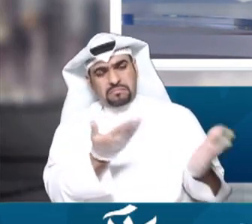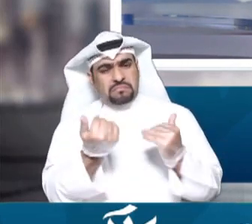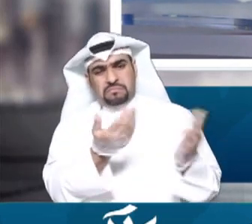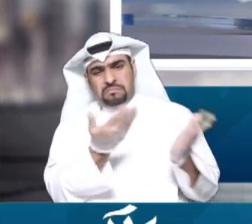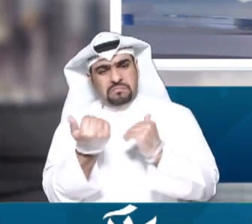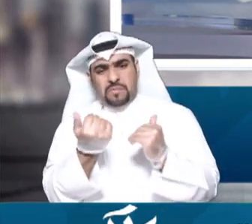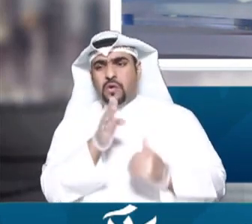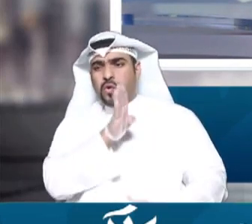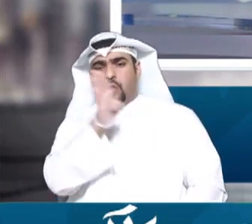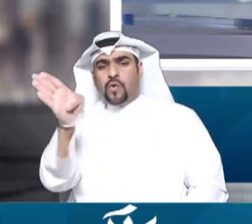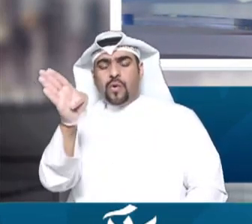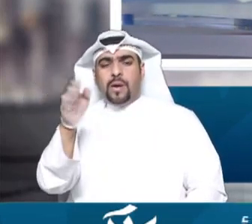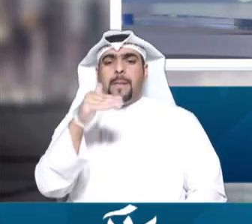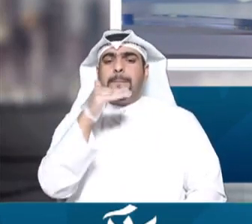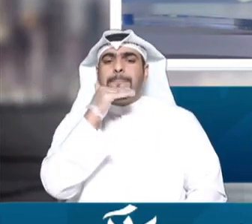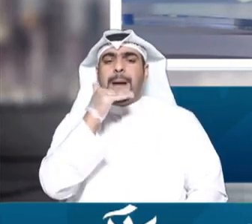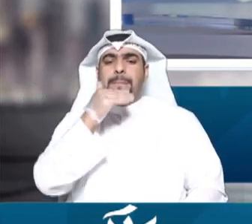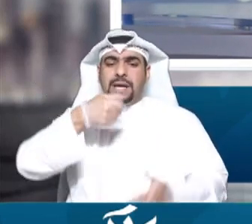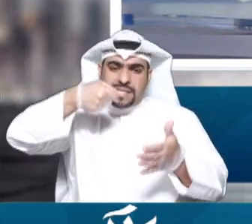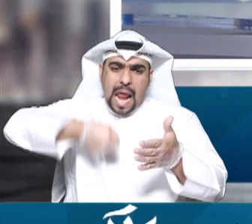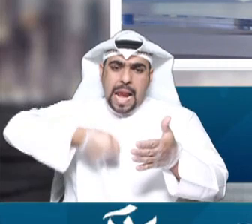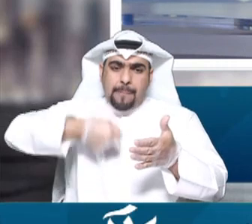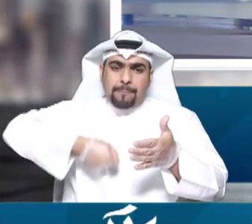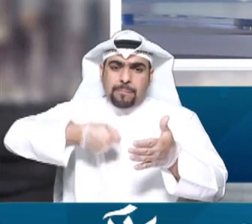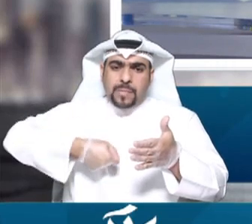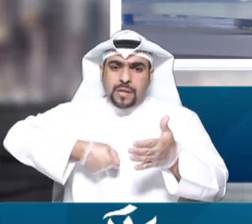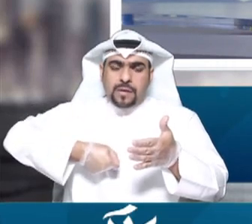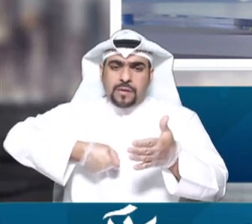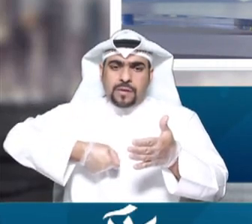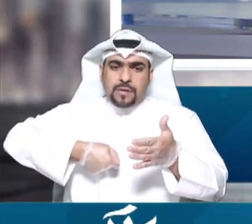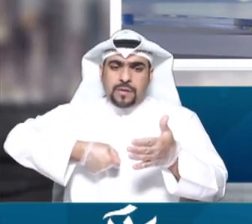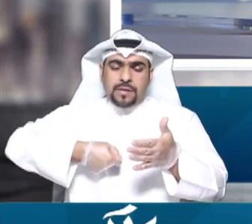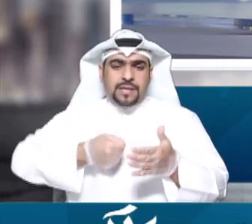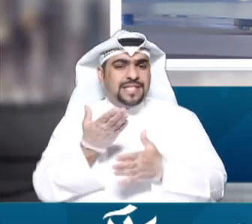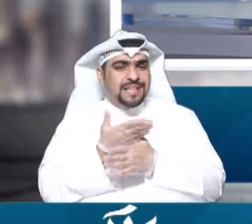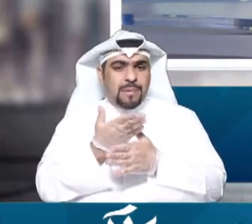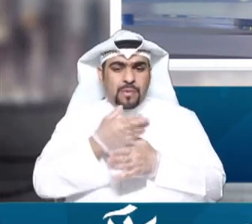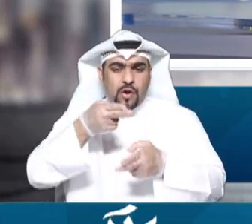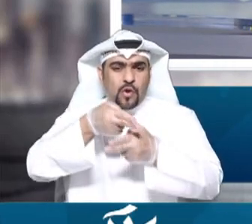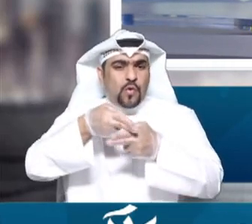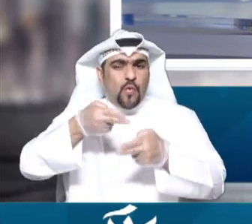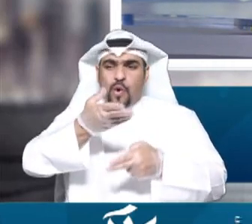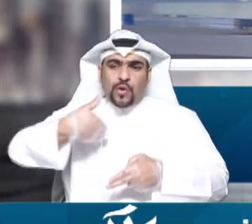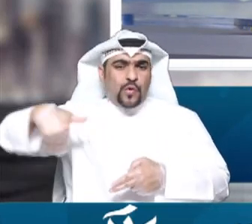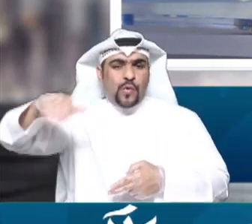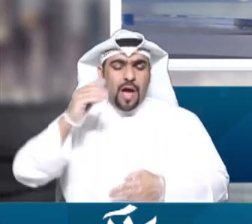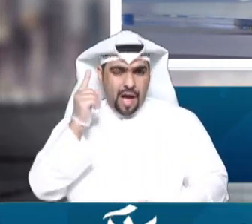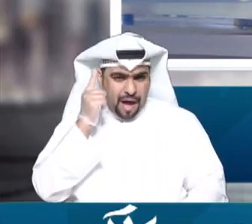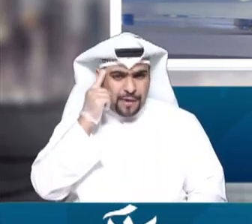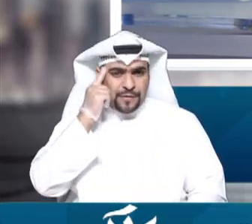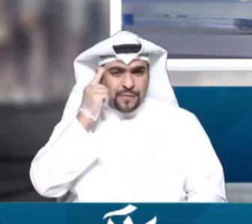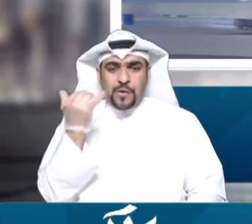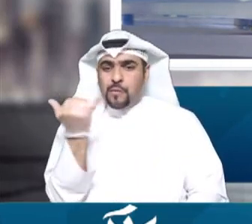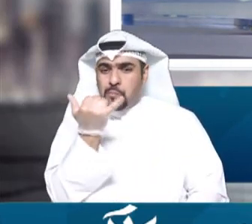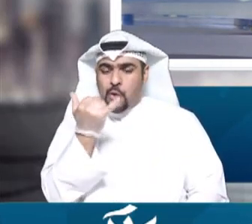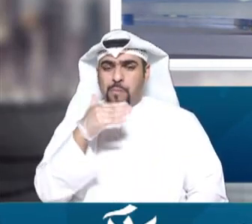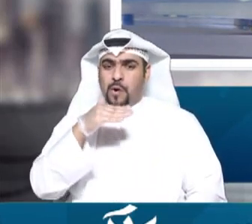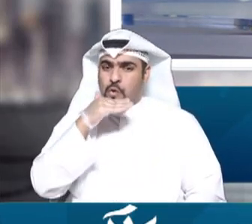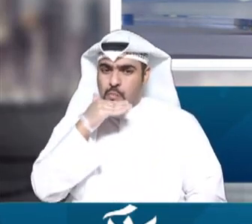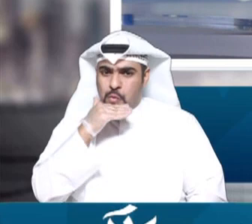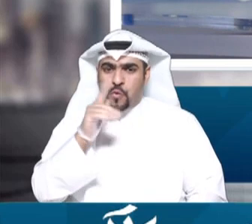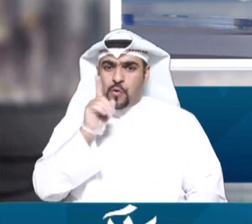كان ما يعني احنا طبعنا طبع التوجيب، طبع بالفعل. العلاقات الاجتماعات الاجتماعيه وكذا.